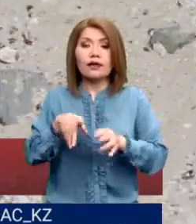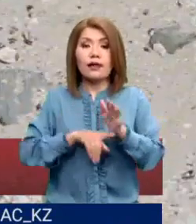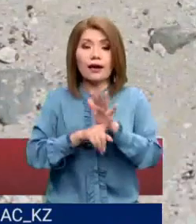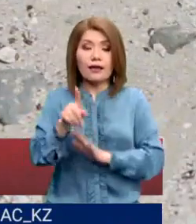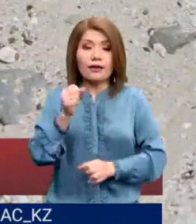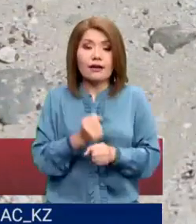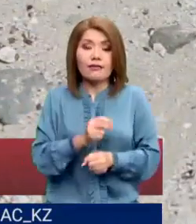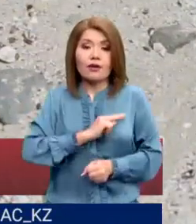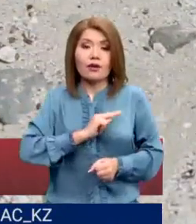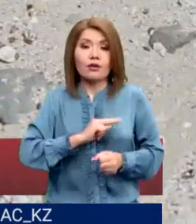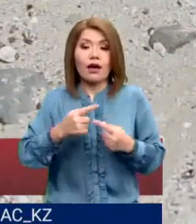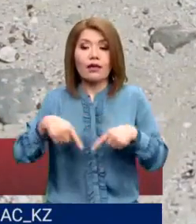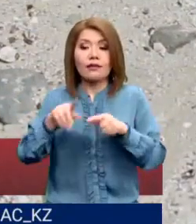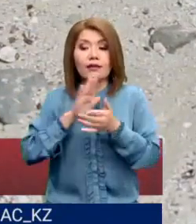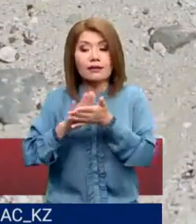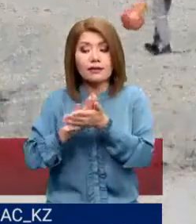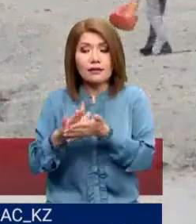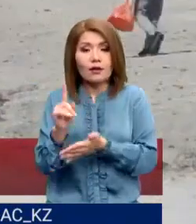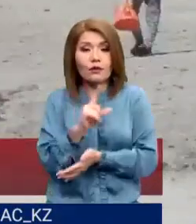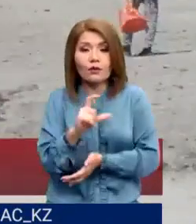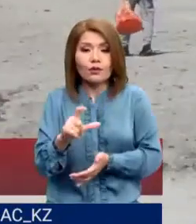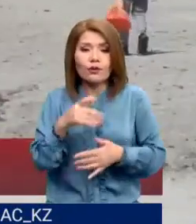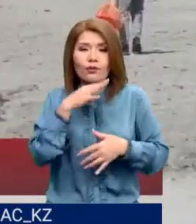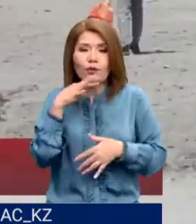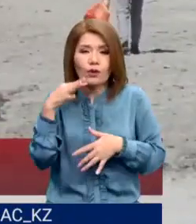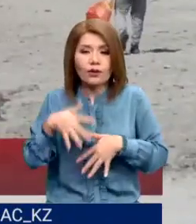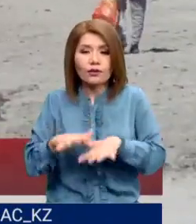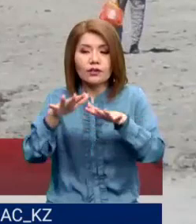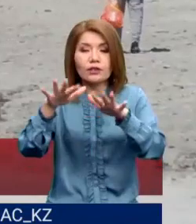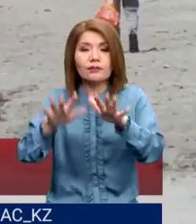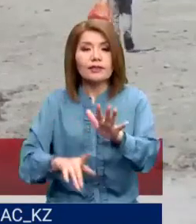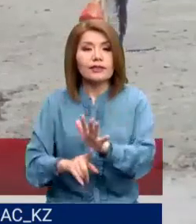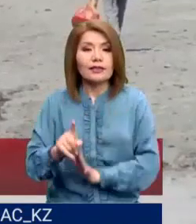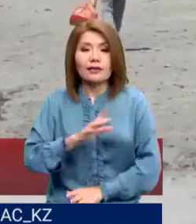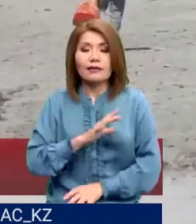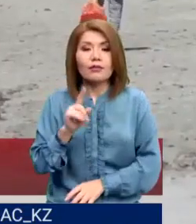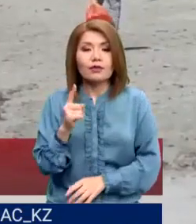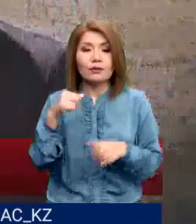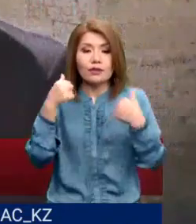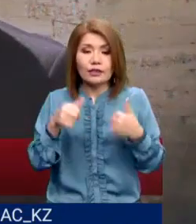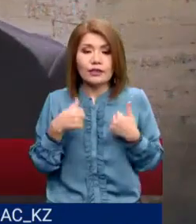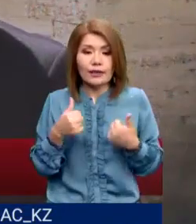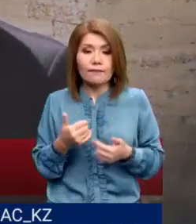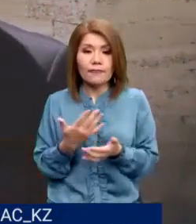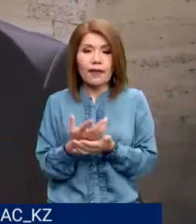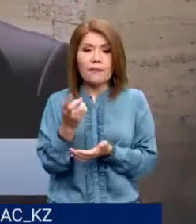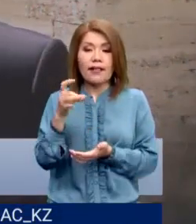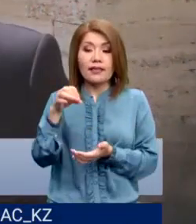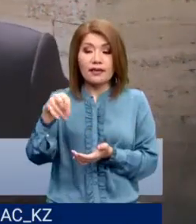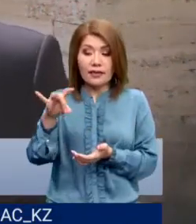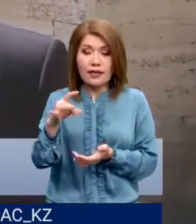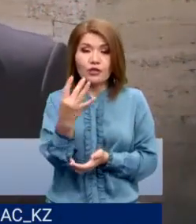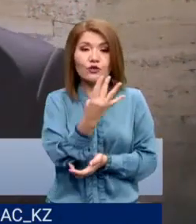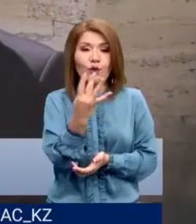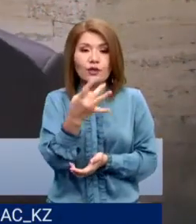бастап кетті дейді. Алайда тазалықты неліктен жұрт көп шомылатын жерден бастамағаны беймәлім. Балдырларды қазір деген 4-ші